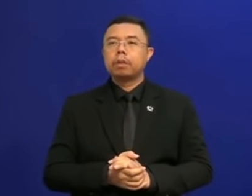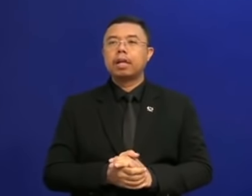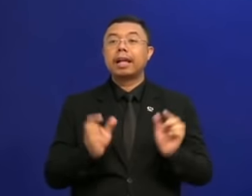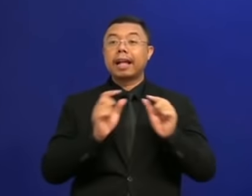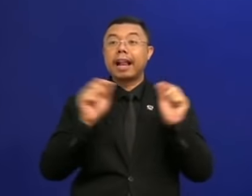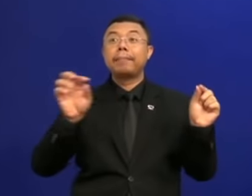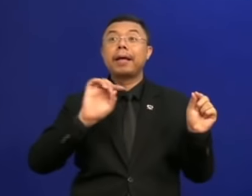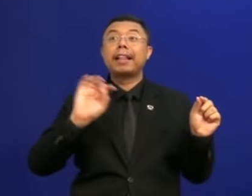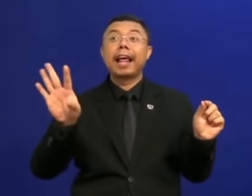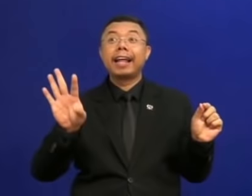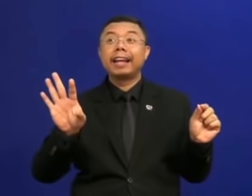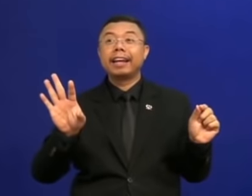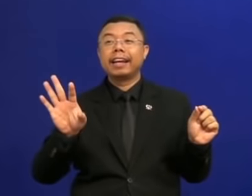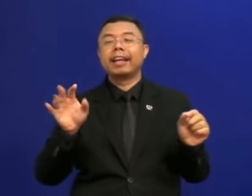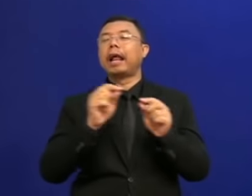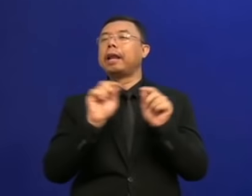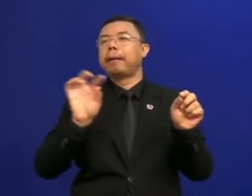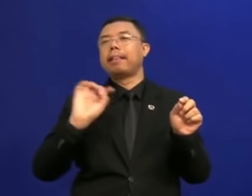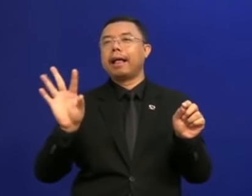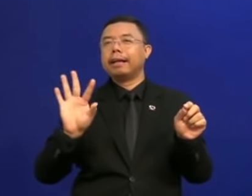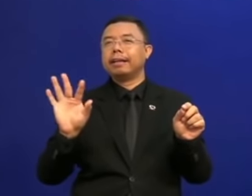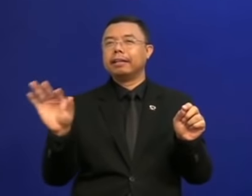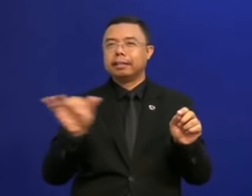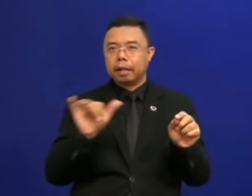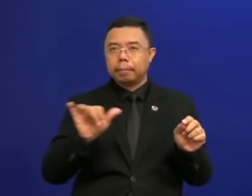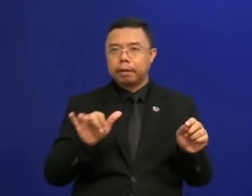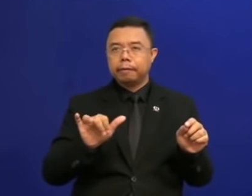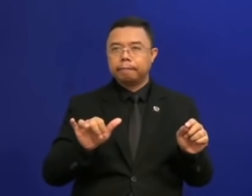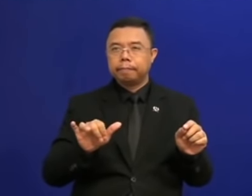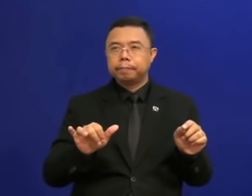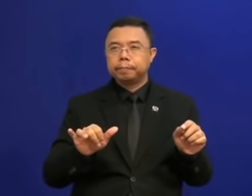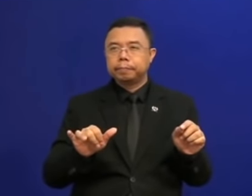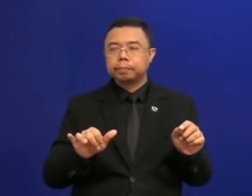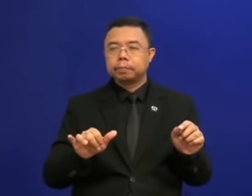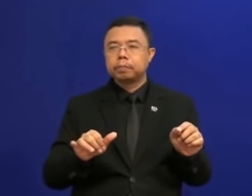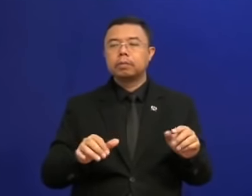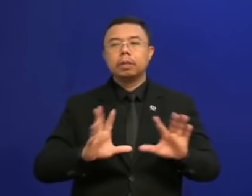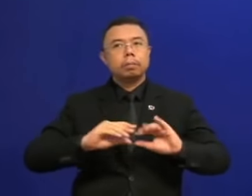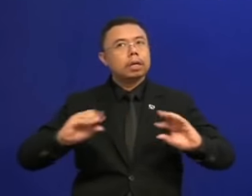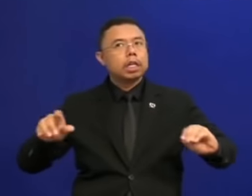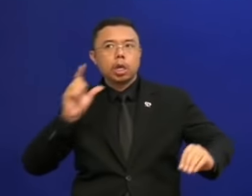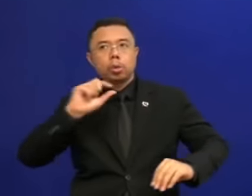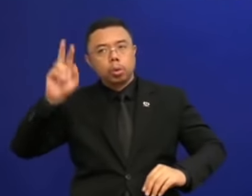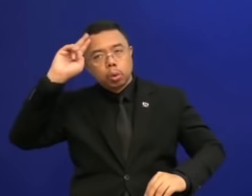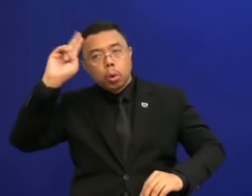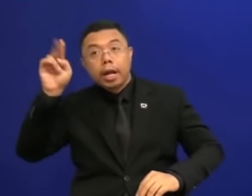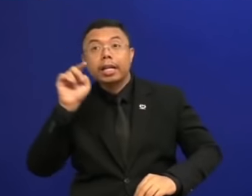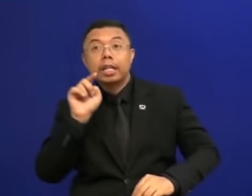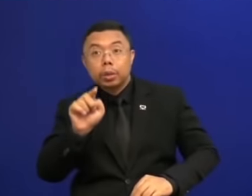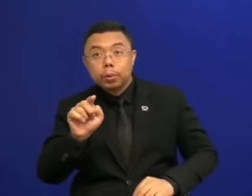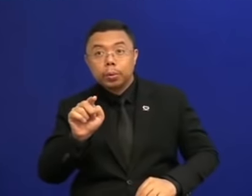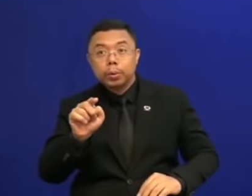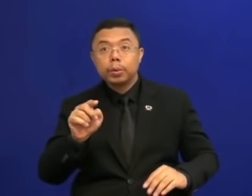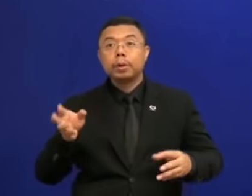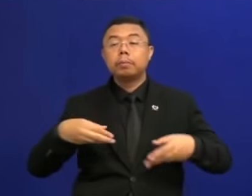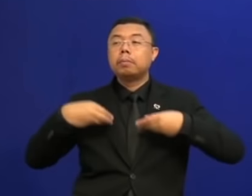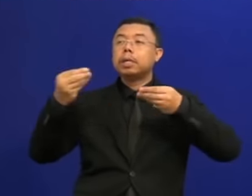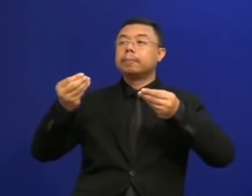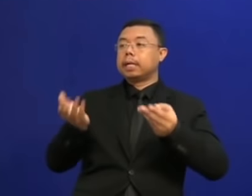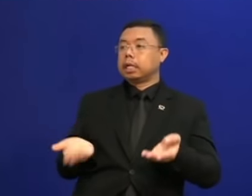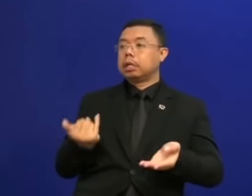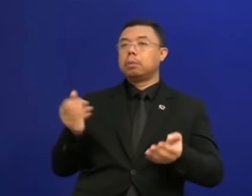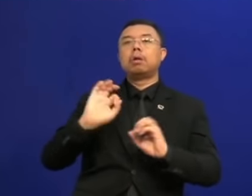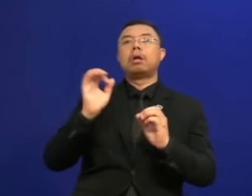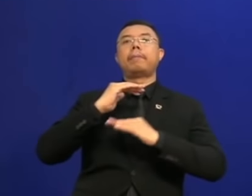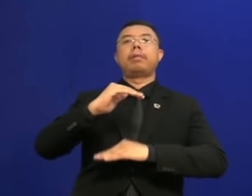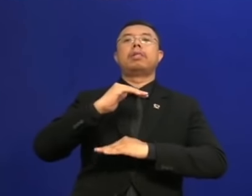Kalimat lainnya gitu, saudara. Ya. Berkarya bagi Tuhan itu mempersembahkan hidup